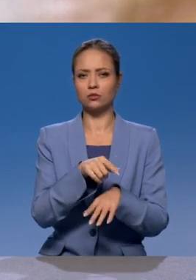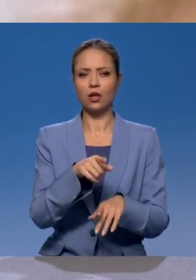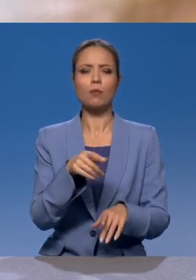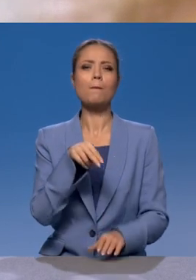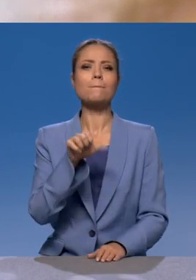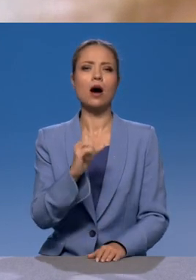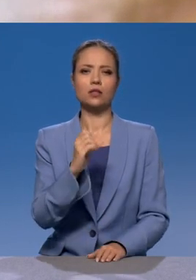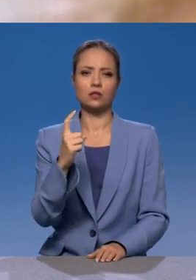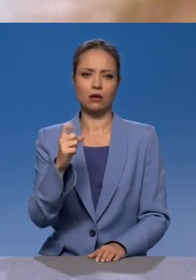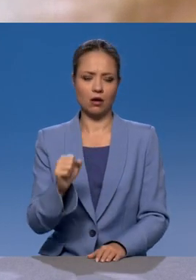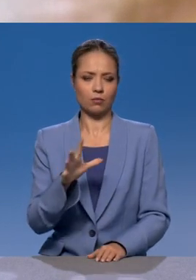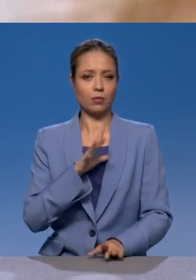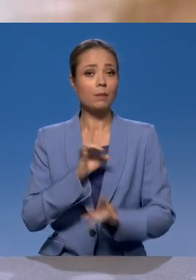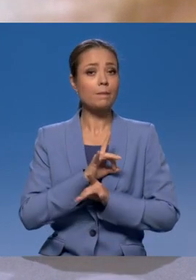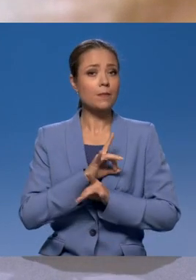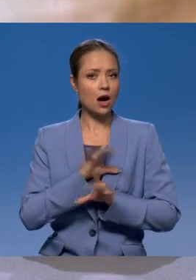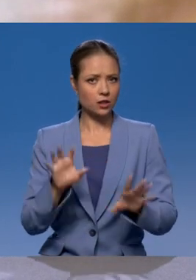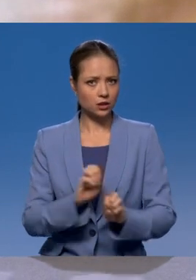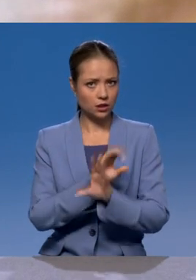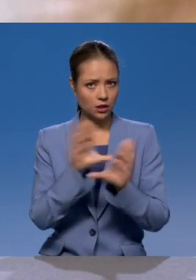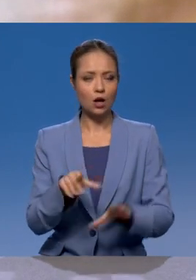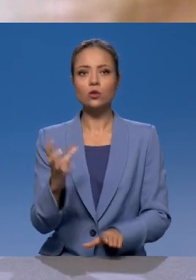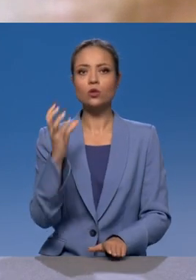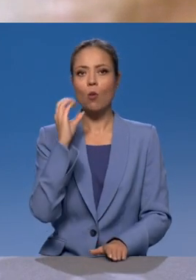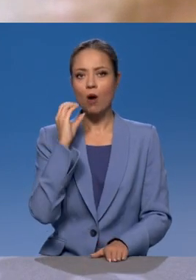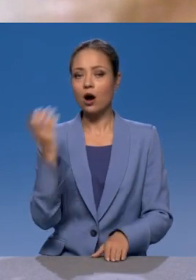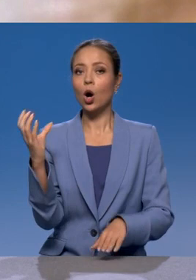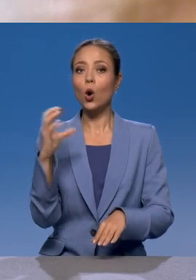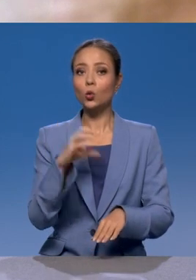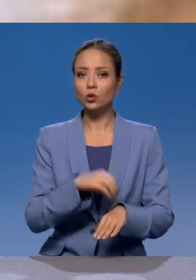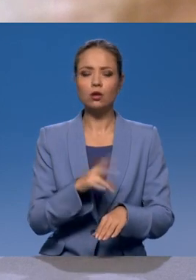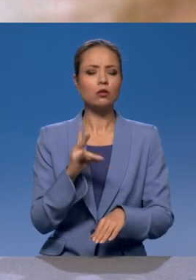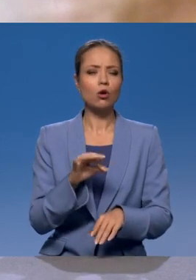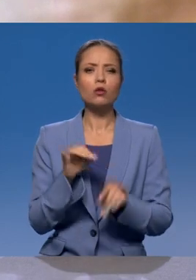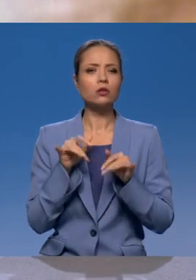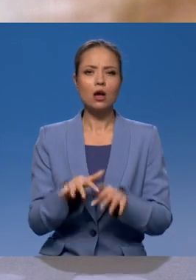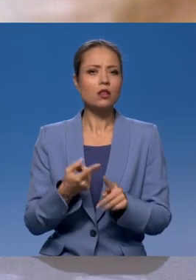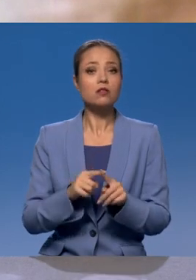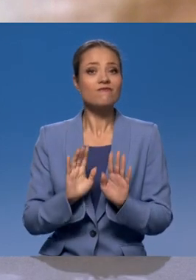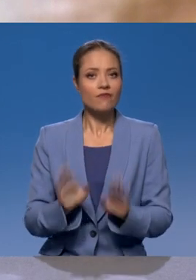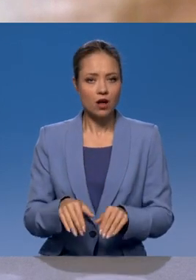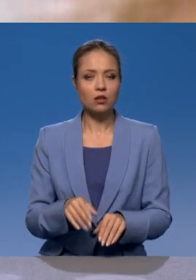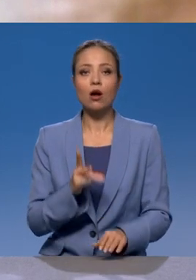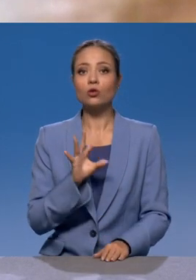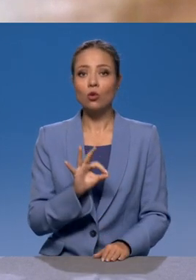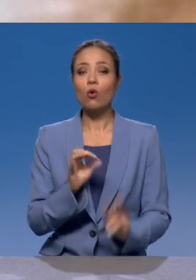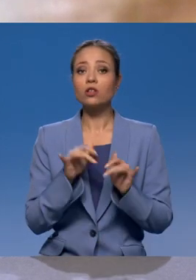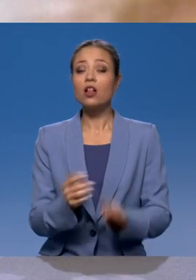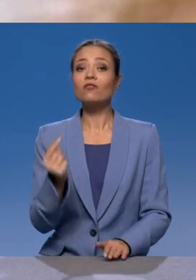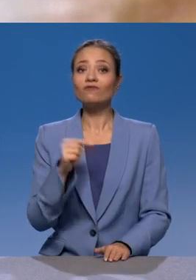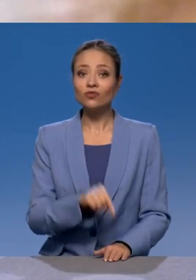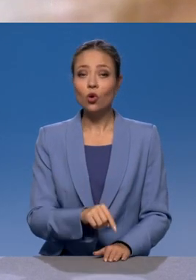и меня укусила собака. Но дело не в этом. Дело в том, что в этот день